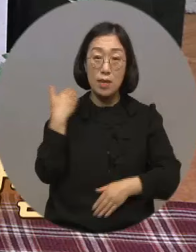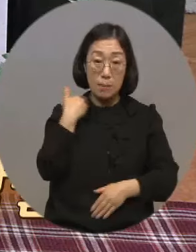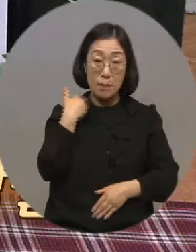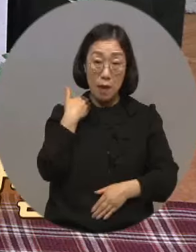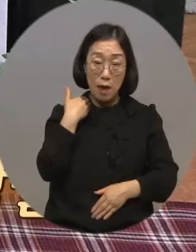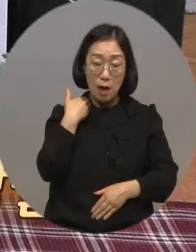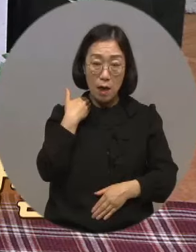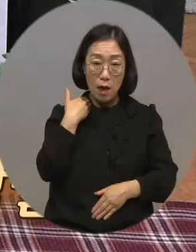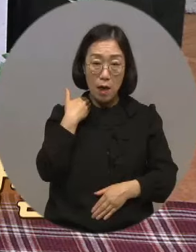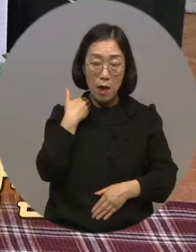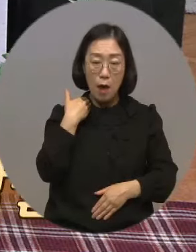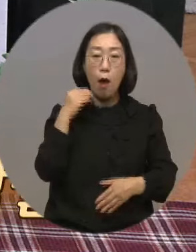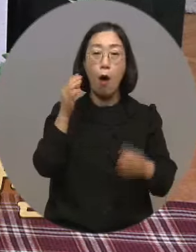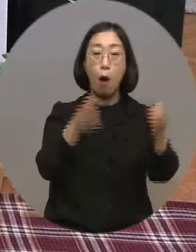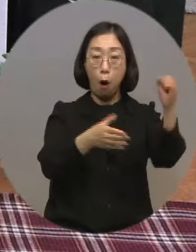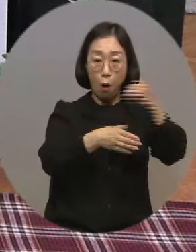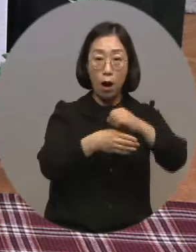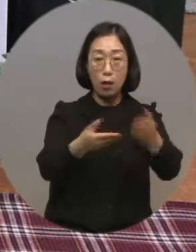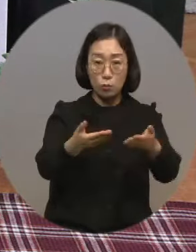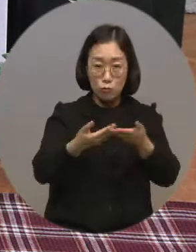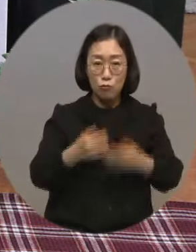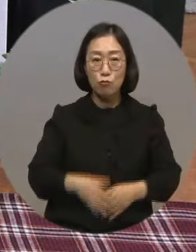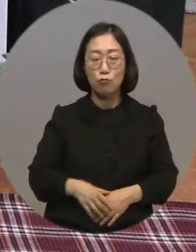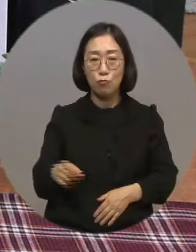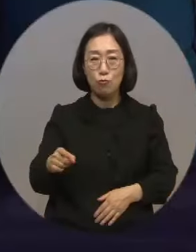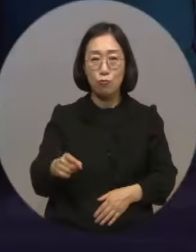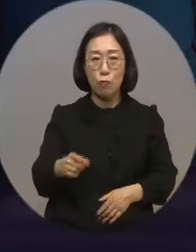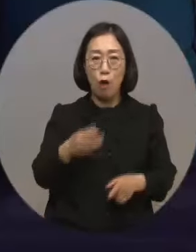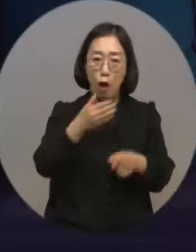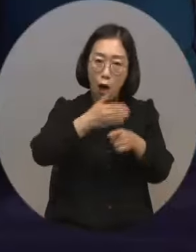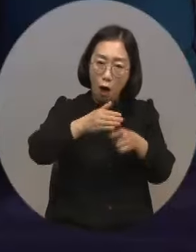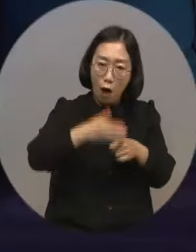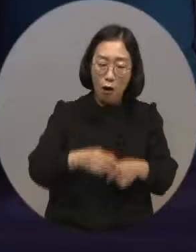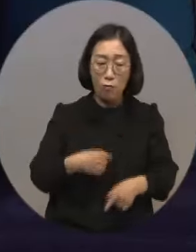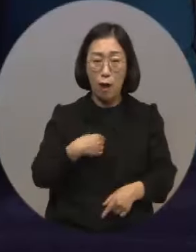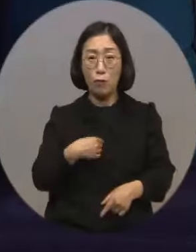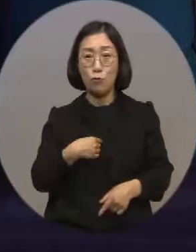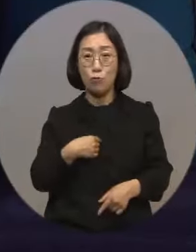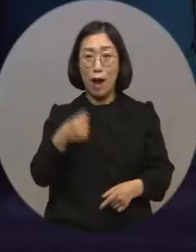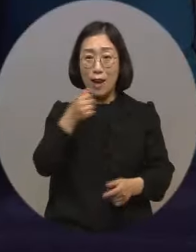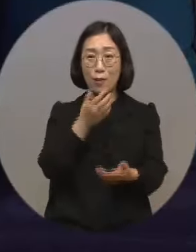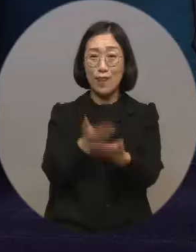주셨고 임대료랑 이런 것도 아니 그 어르신 저도 소개해 주시면 안 될까요?